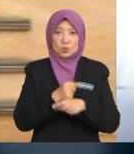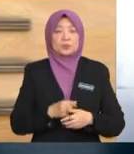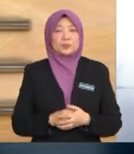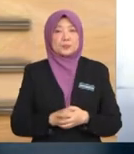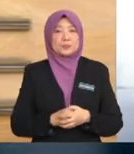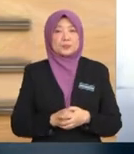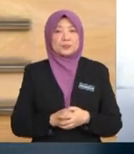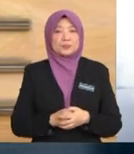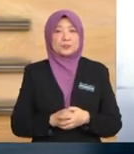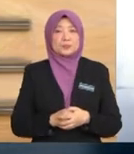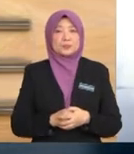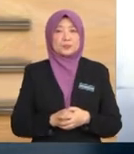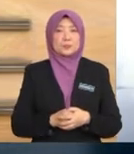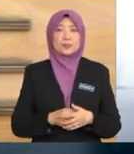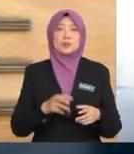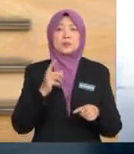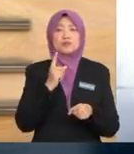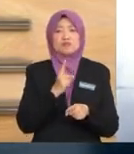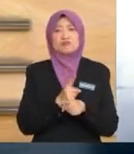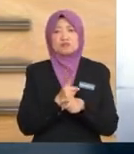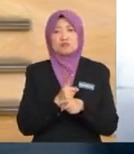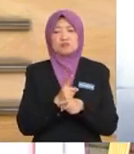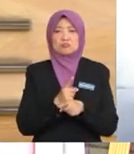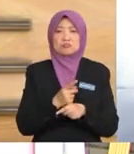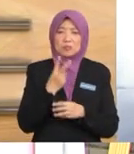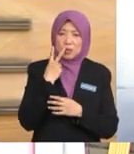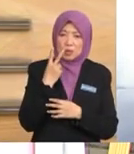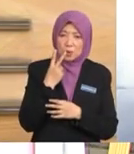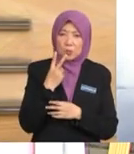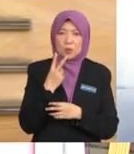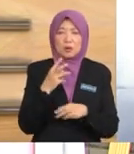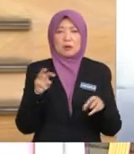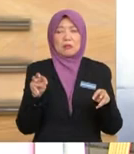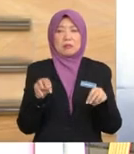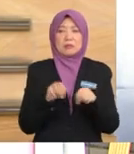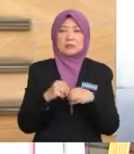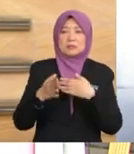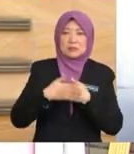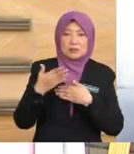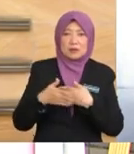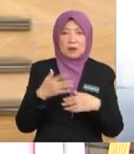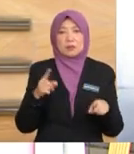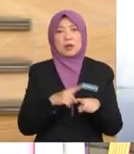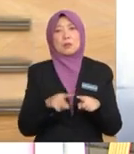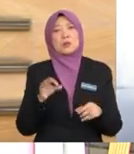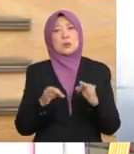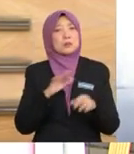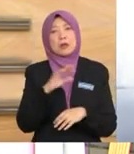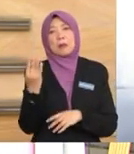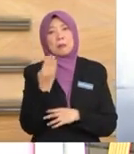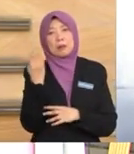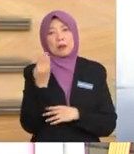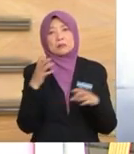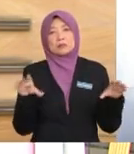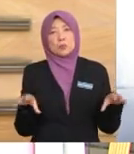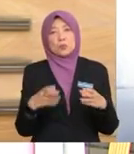Okey. Betul lah saya cakap cikgu. Nampak memang sangat mudah. Tapi kalau kita tak biasa lakukan,